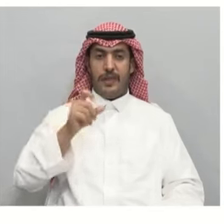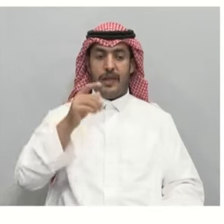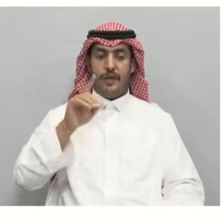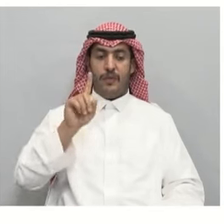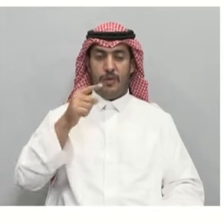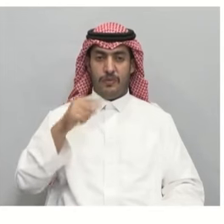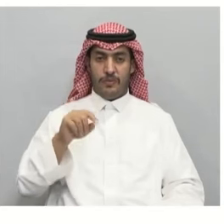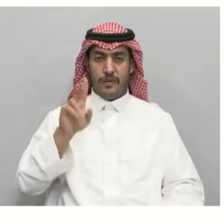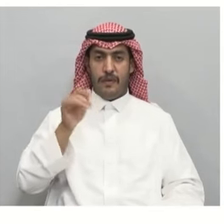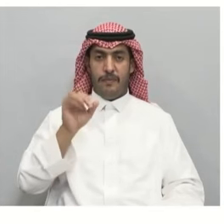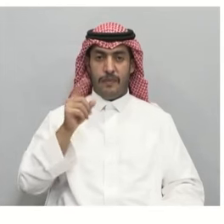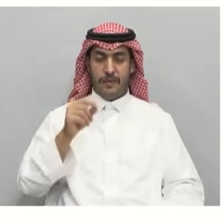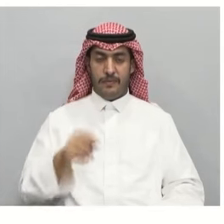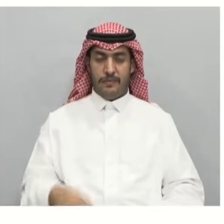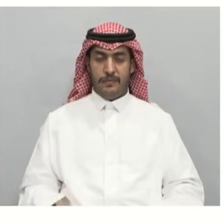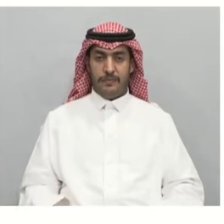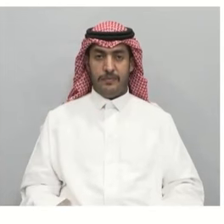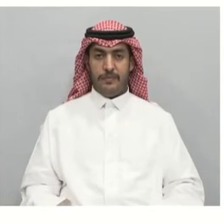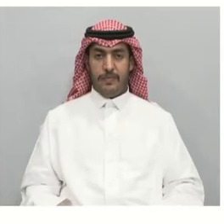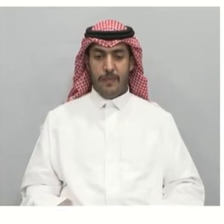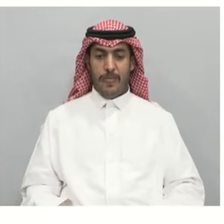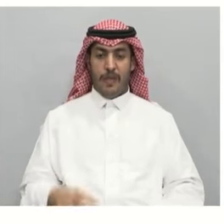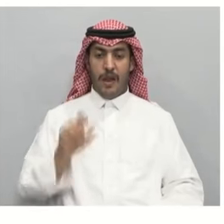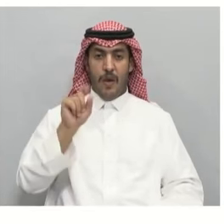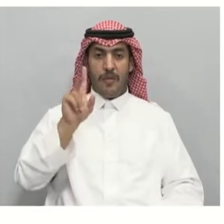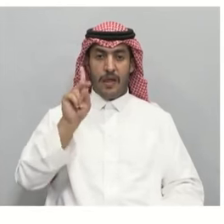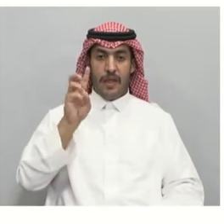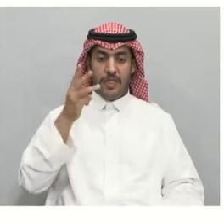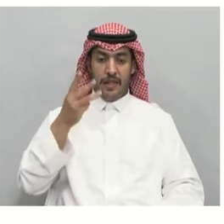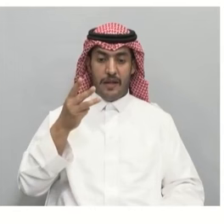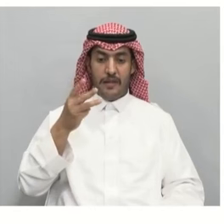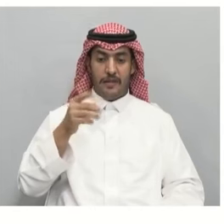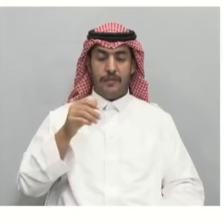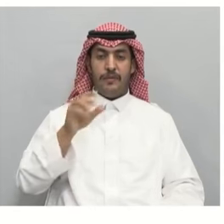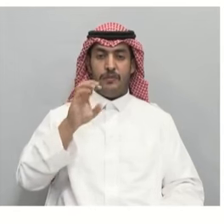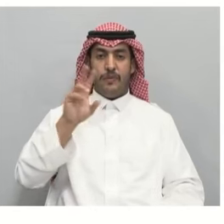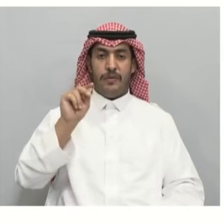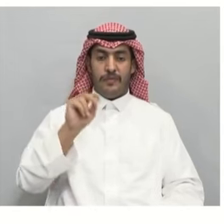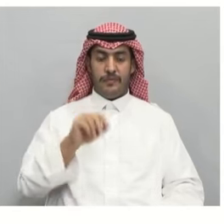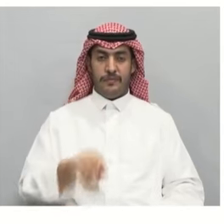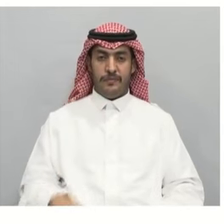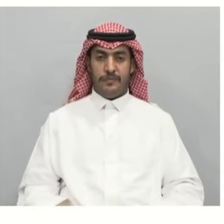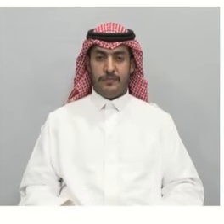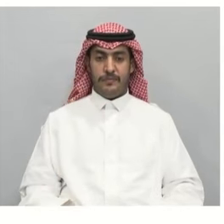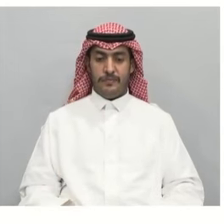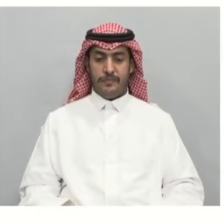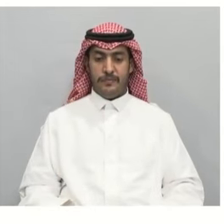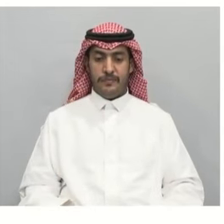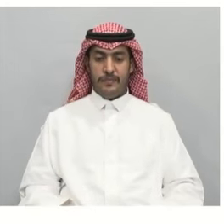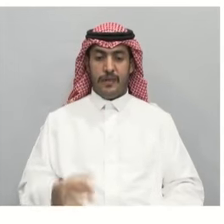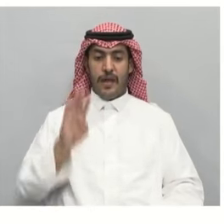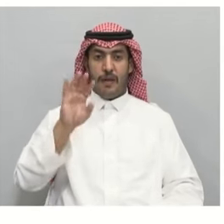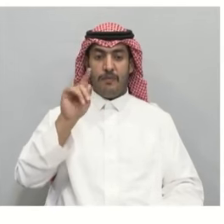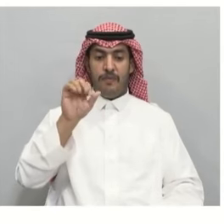1 وص امبير لو حسبت اي وده فيهم الاولى او الثانيه او الثالثه راح يعطيك نفس الجواب فاخذنا اللي في النص 4